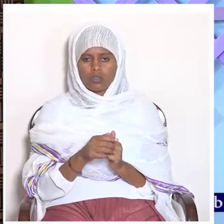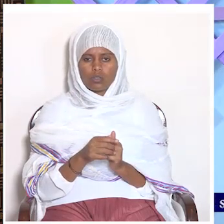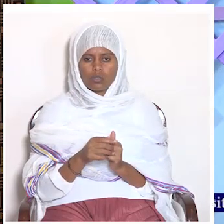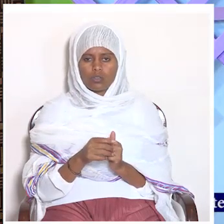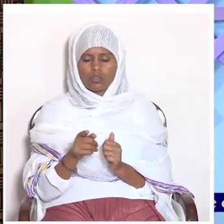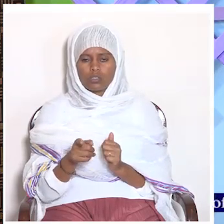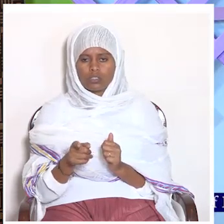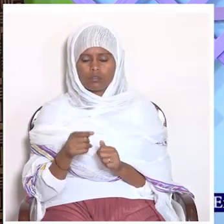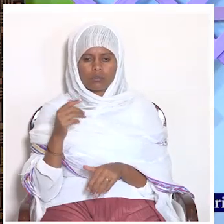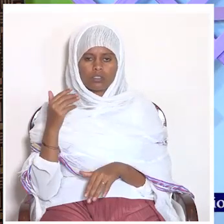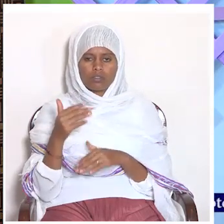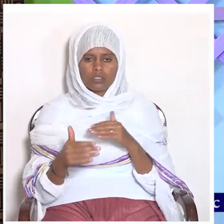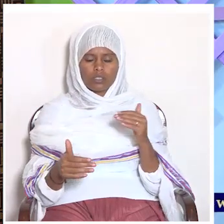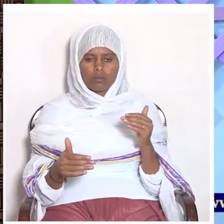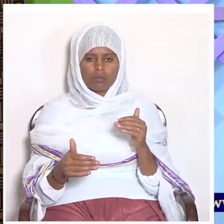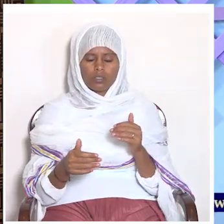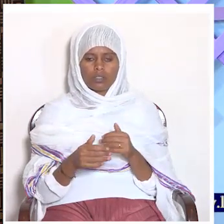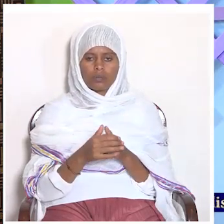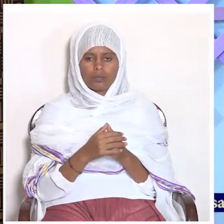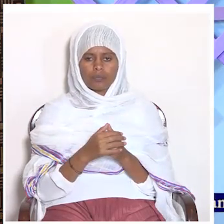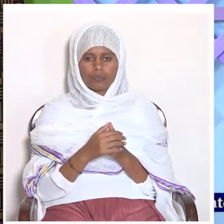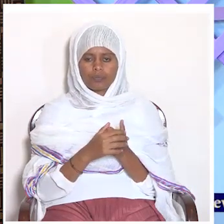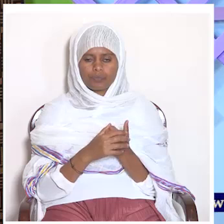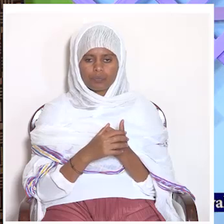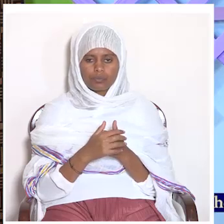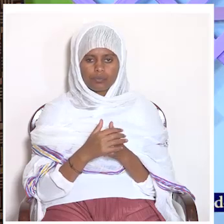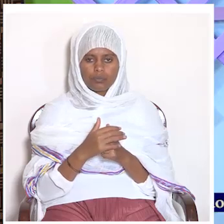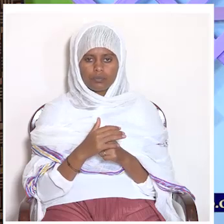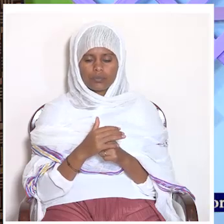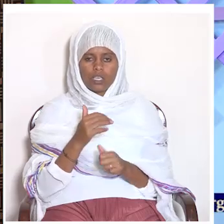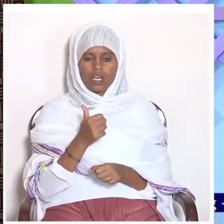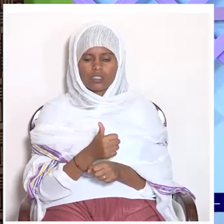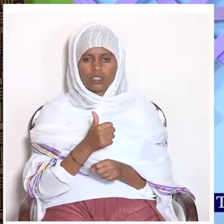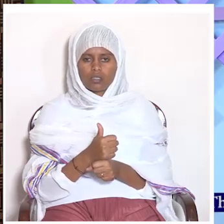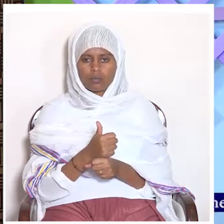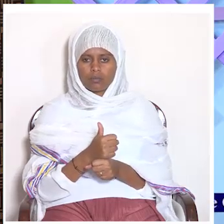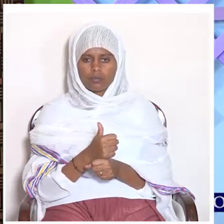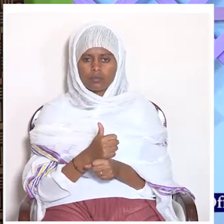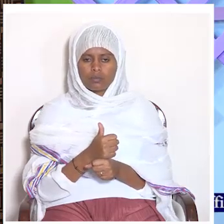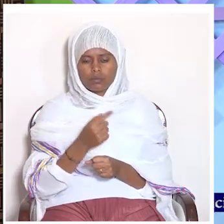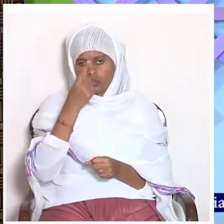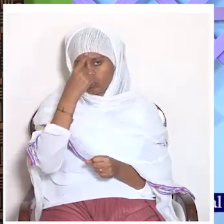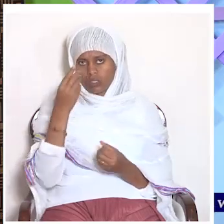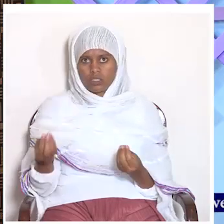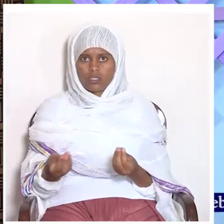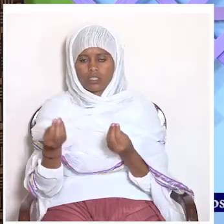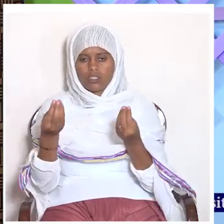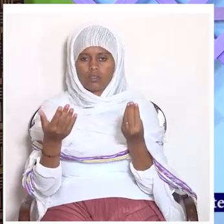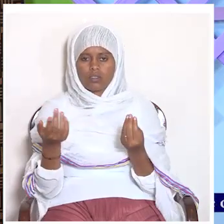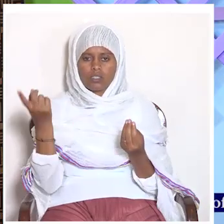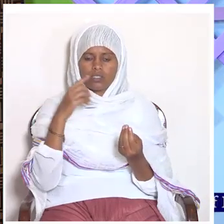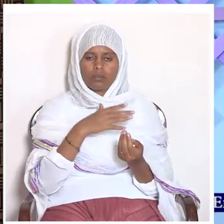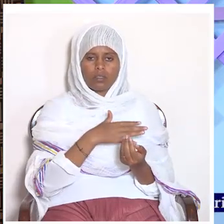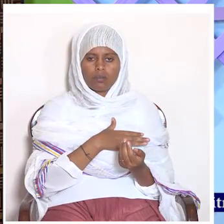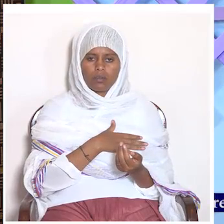لذي از مسواي از مستفصمه از مسواي از مستفصمه ادم مسوايتون لذي